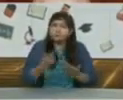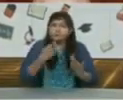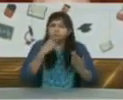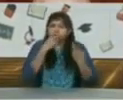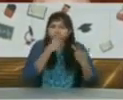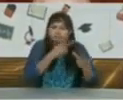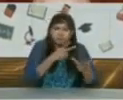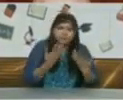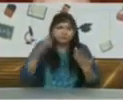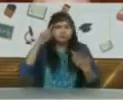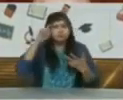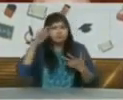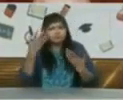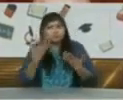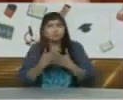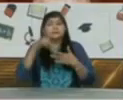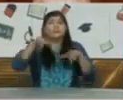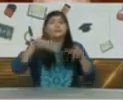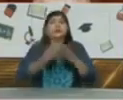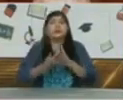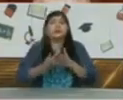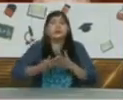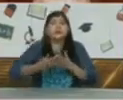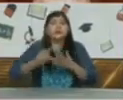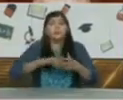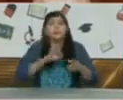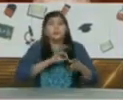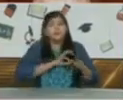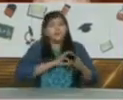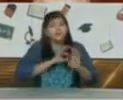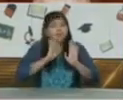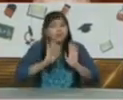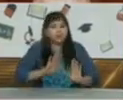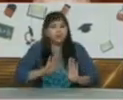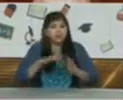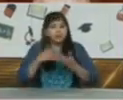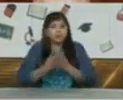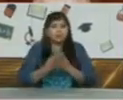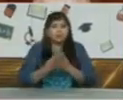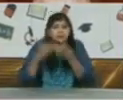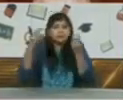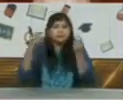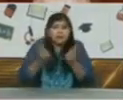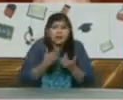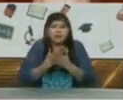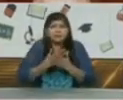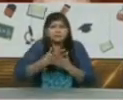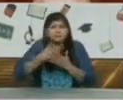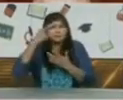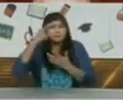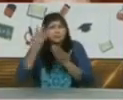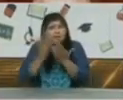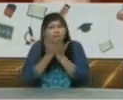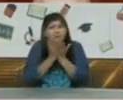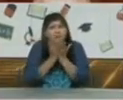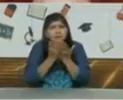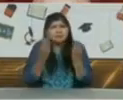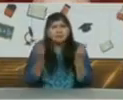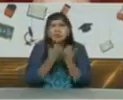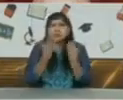सोचिए कि आपको जो पसंद है, क्या इन चीजों को याद रखने के